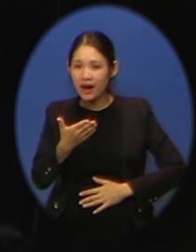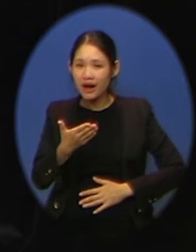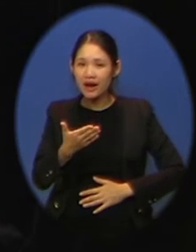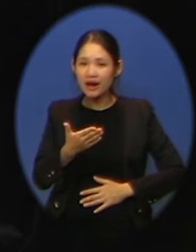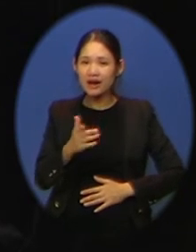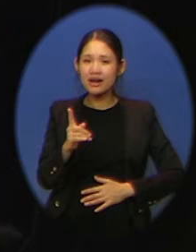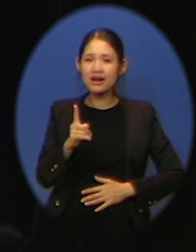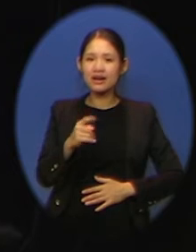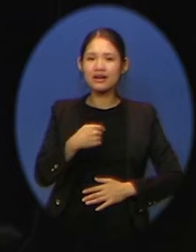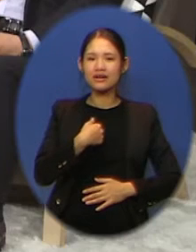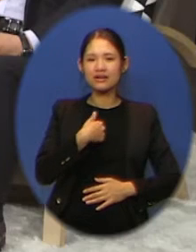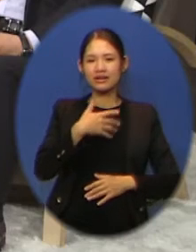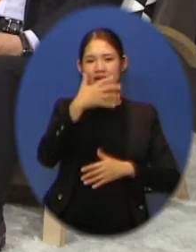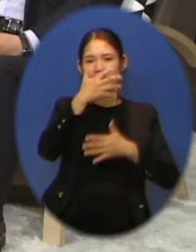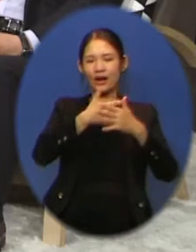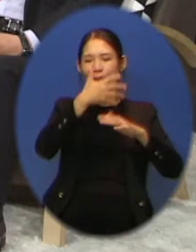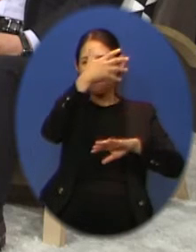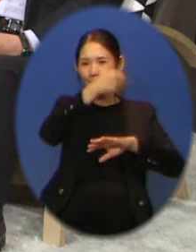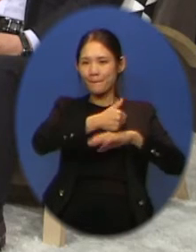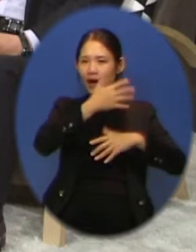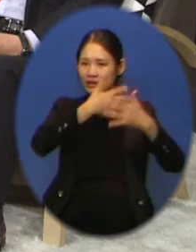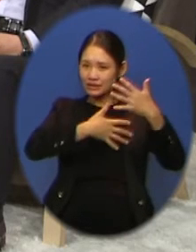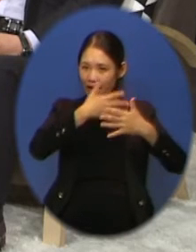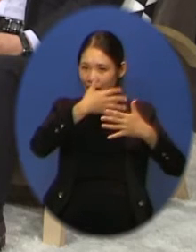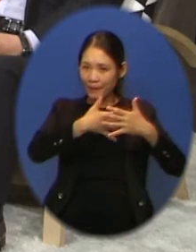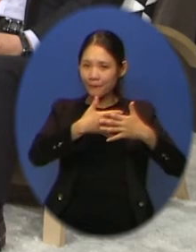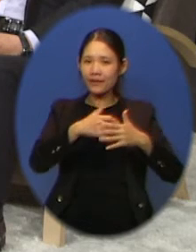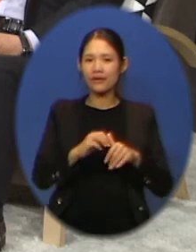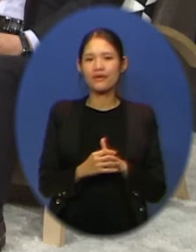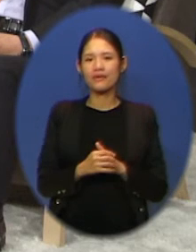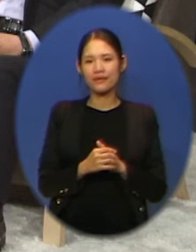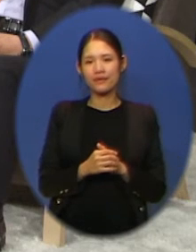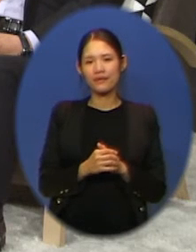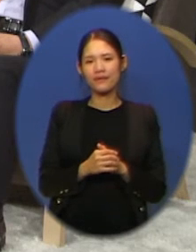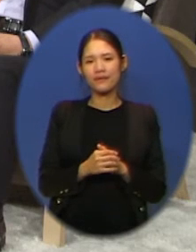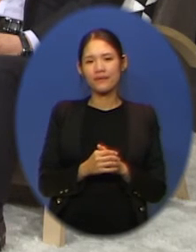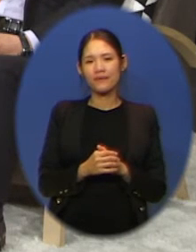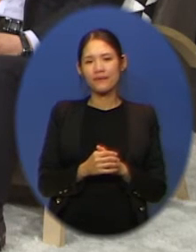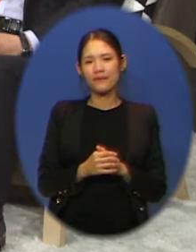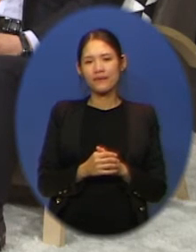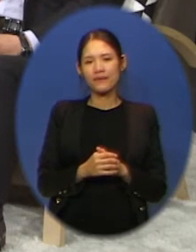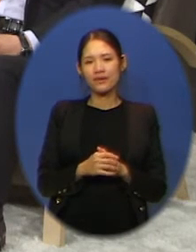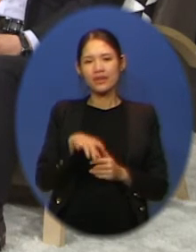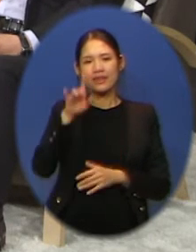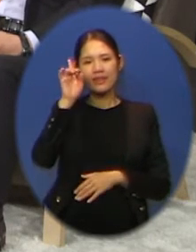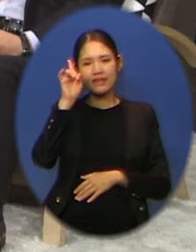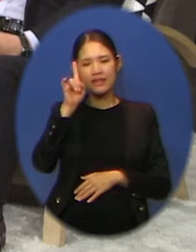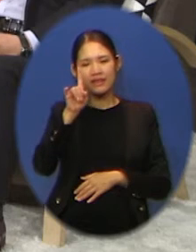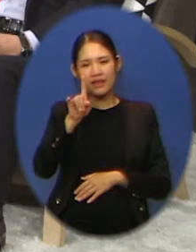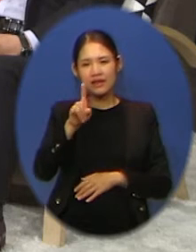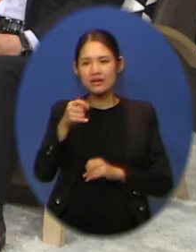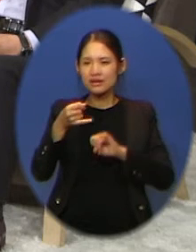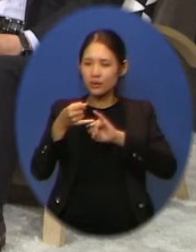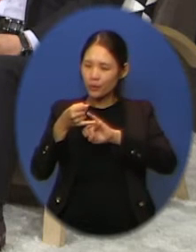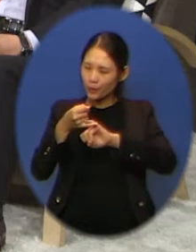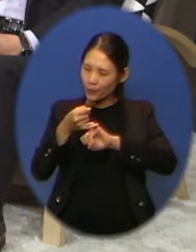예. Gone with the Wind에 거기 나온 예. 마지막 씬이 뭔 거 아니? 내일이 있다. Tomorrow is another day라는 유명한 게 내일이